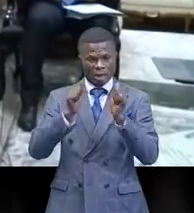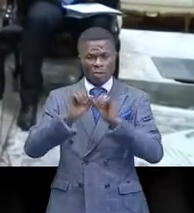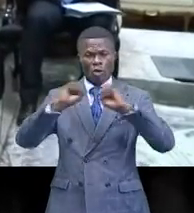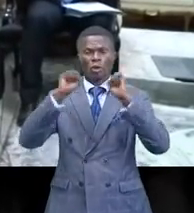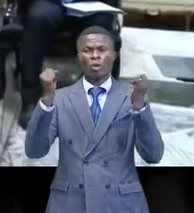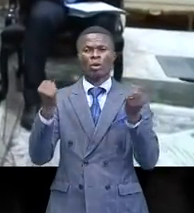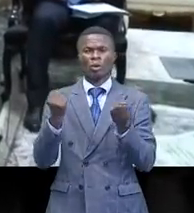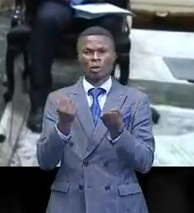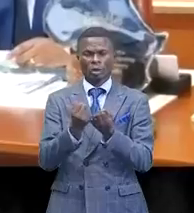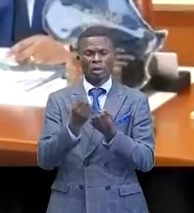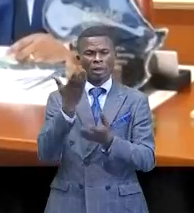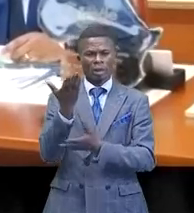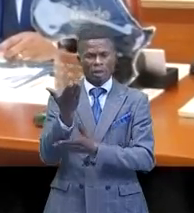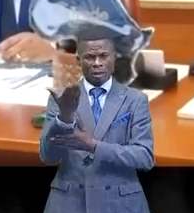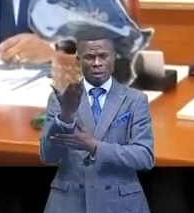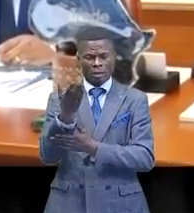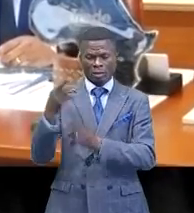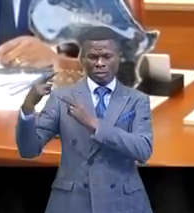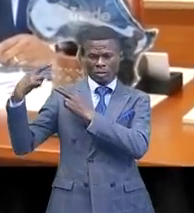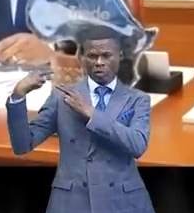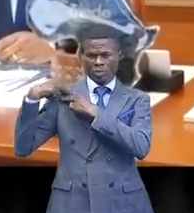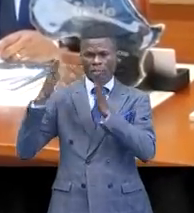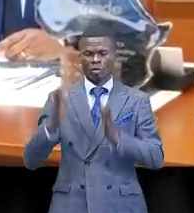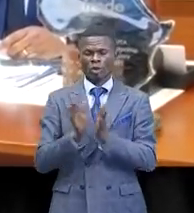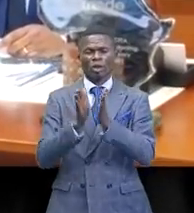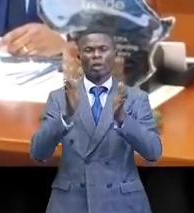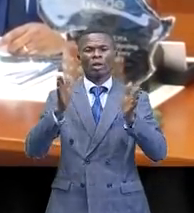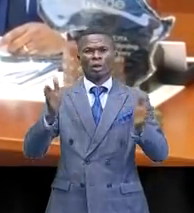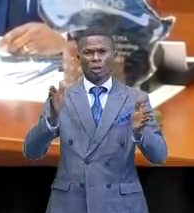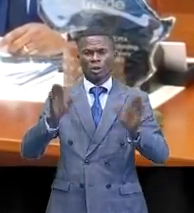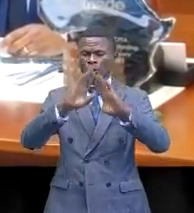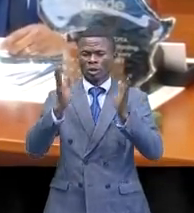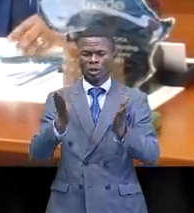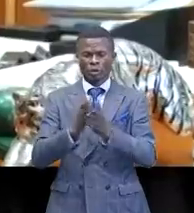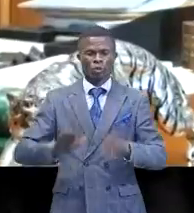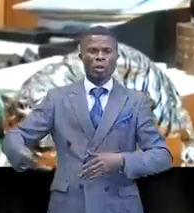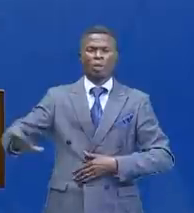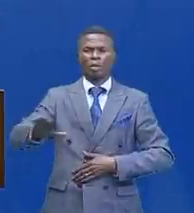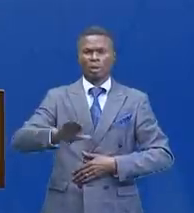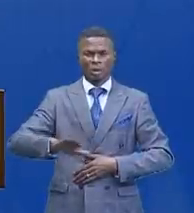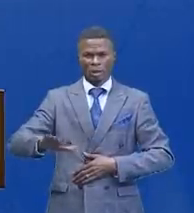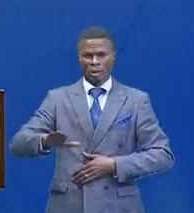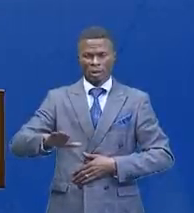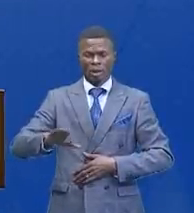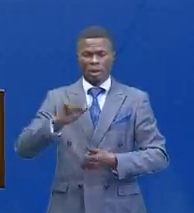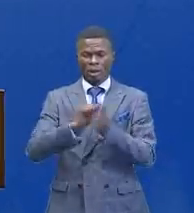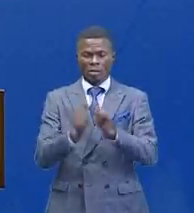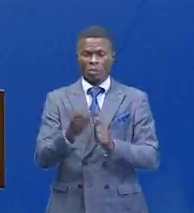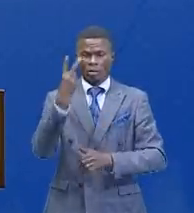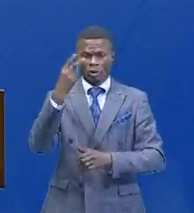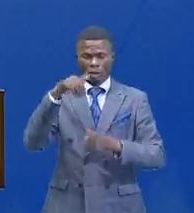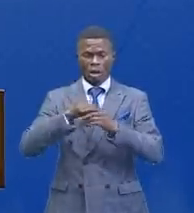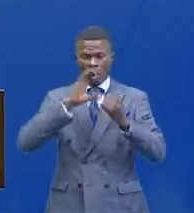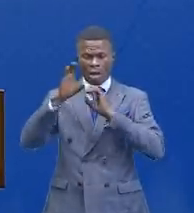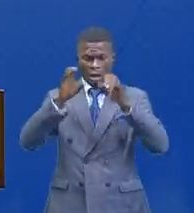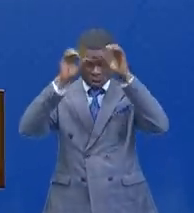société en appellent à la responsabilité collective de toute la nation. Le point 2 de la communication